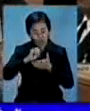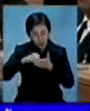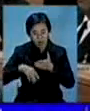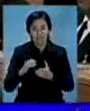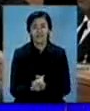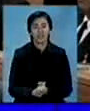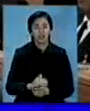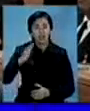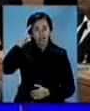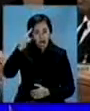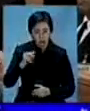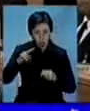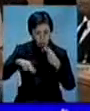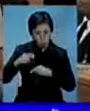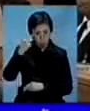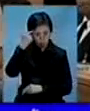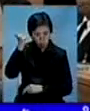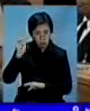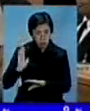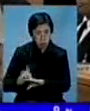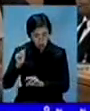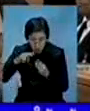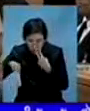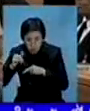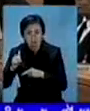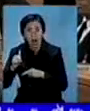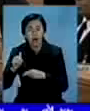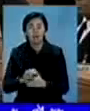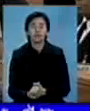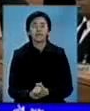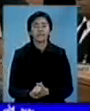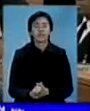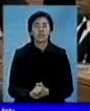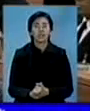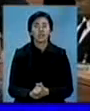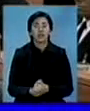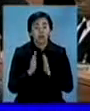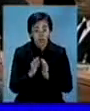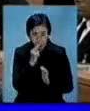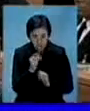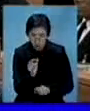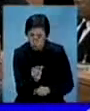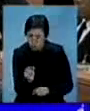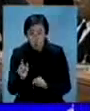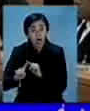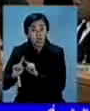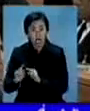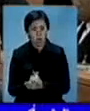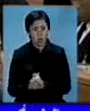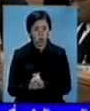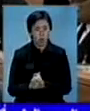ทำไมทหารถึงตรวจเก่งและตรวจเจอเยอะแยะแต่ก็มีหน้ามีข้อหน้าสังเกตก็คือไอ้ลูกกระสุนแต่ละลูกมันเพียบ